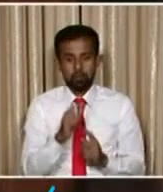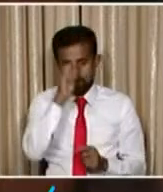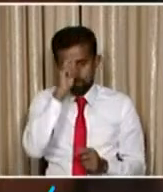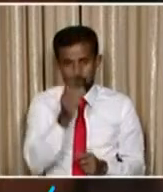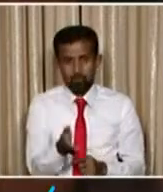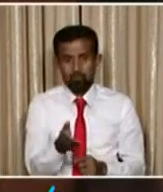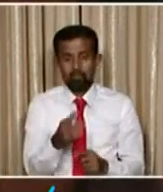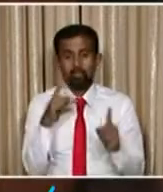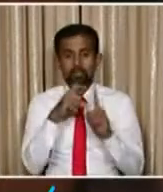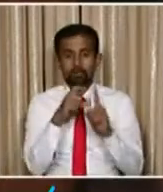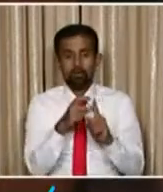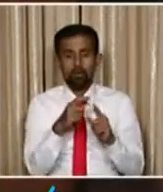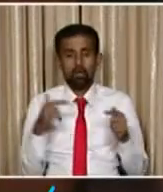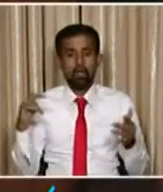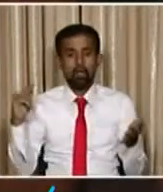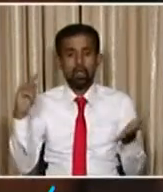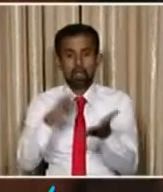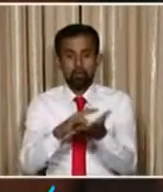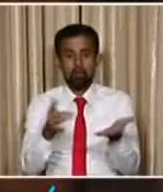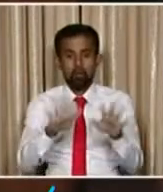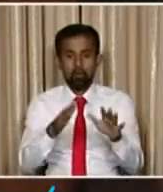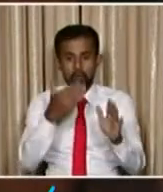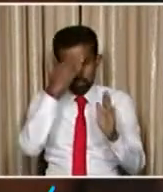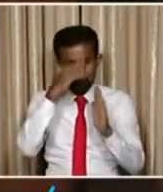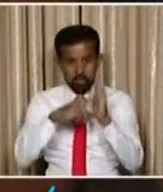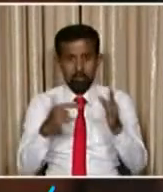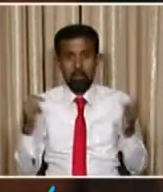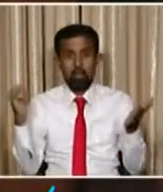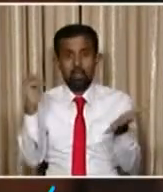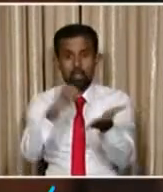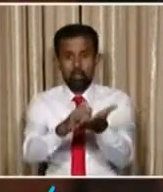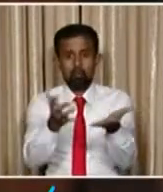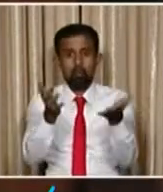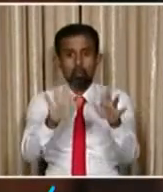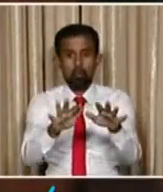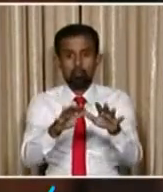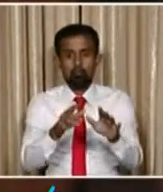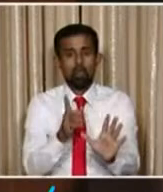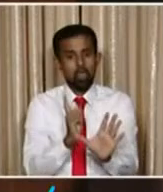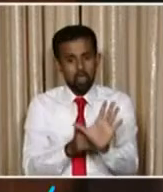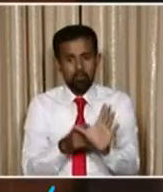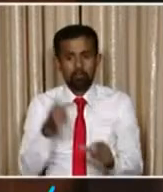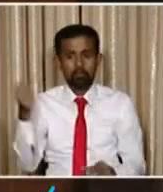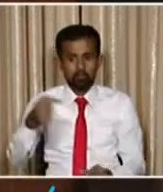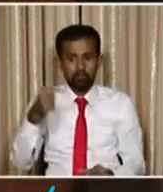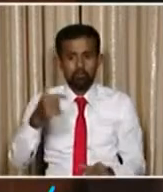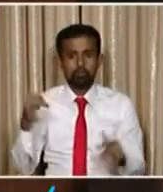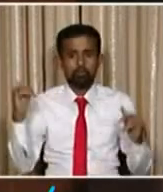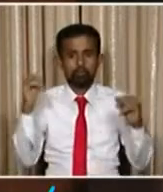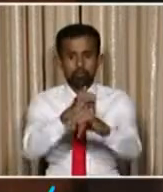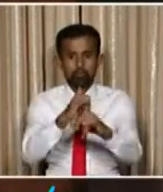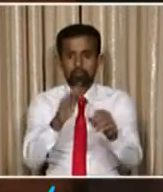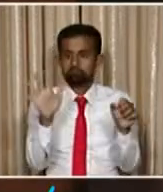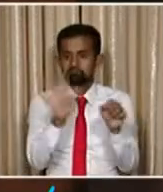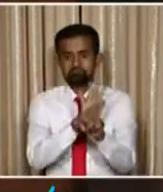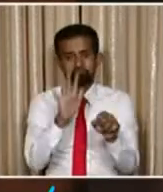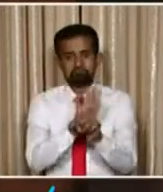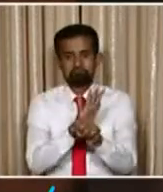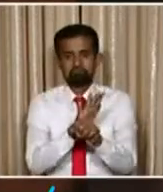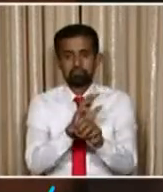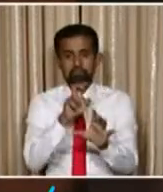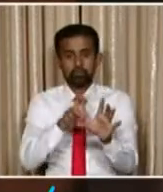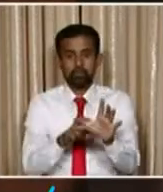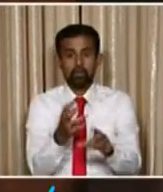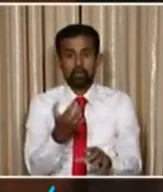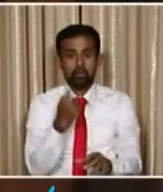මඩකලපුව දිස්ත්‍රික්කයේ තියෙන එයාපෝට් එකක්. දැන් යාපනයේ එයාපෝට් එකට අපි දන්නවා ඩේලි ෆ්ලයිට්ස් එනවා. අපි ඒ ෆ්ලයිට්ස් ඉතාම ෆුල්. ඒ ෆ්ලයිට්ස් වල සීට් එකක් ගන්න